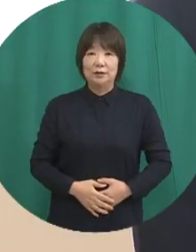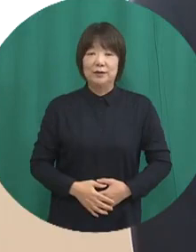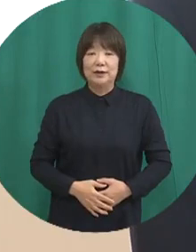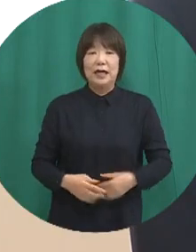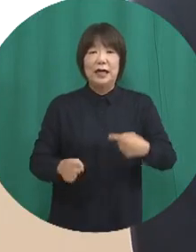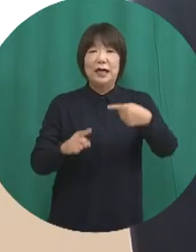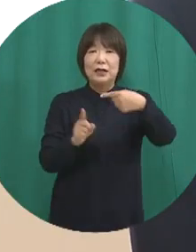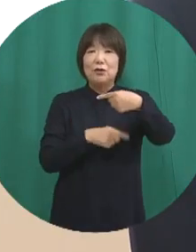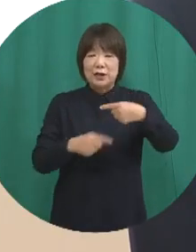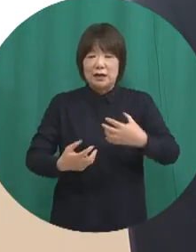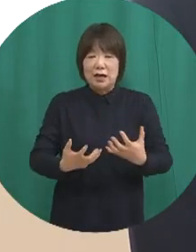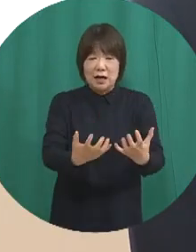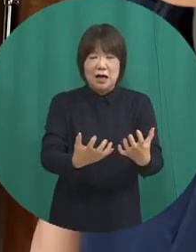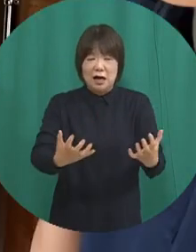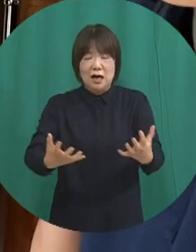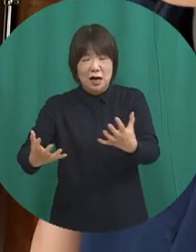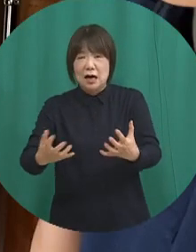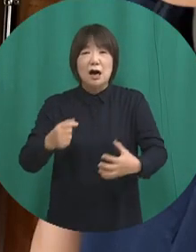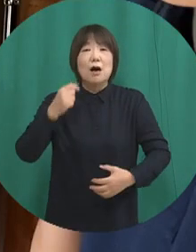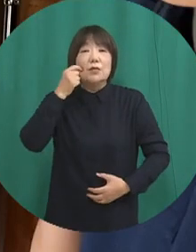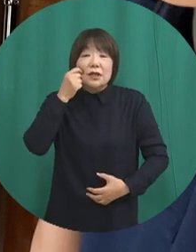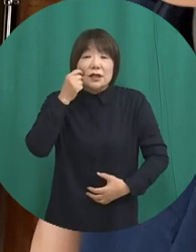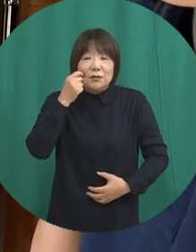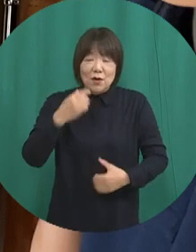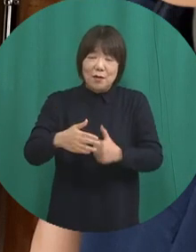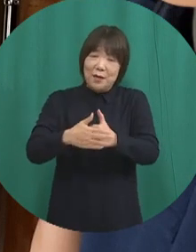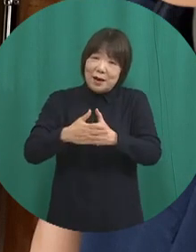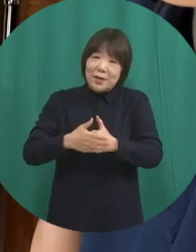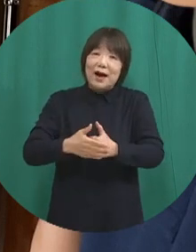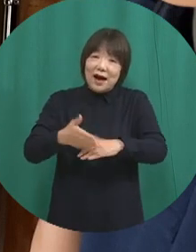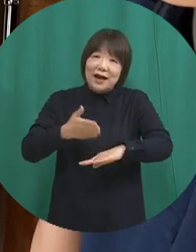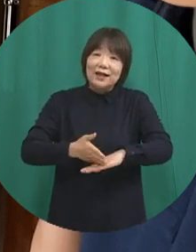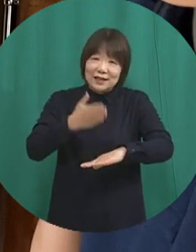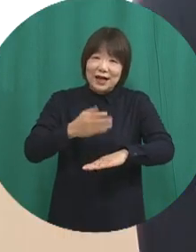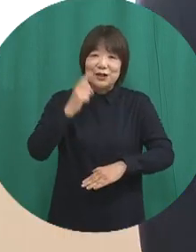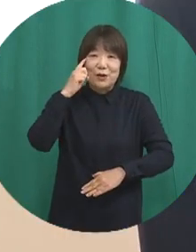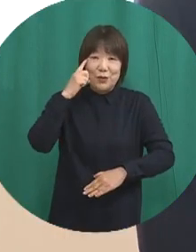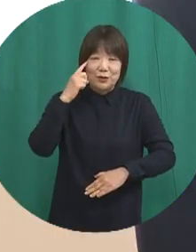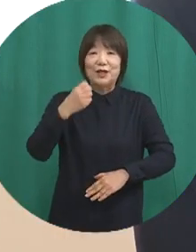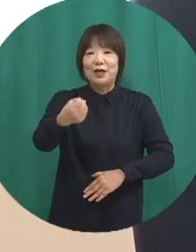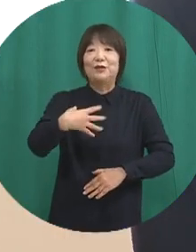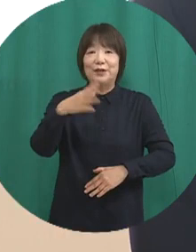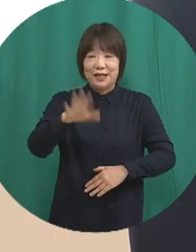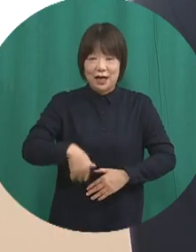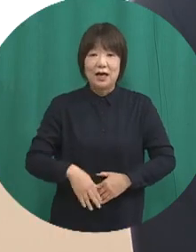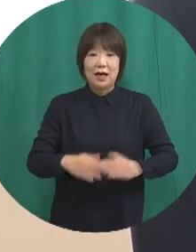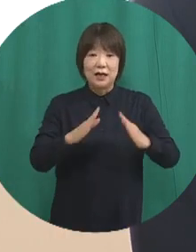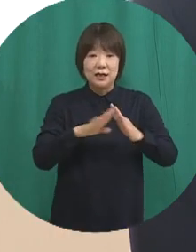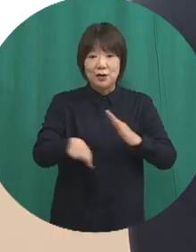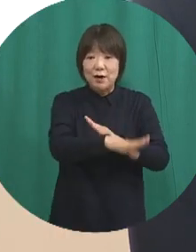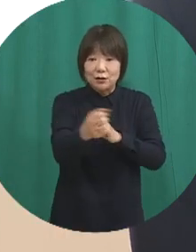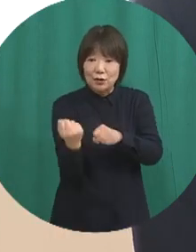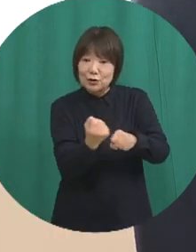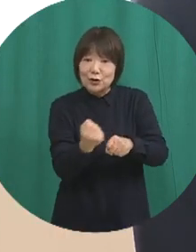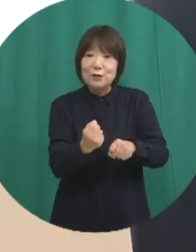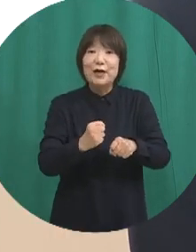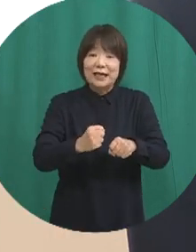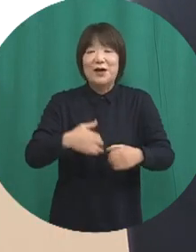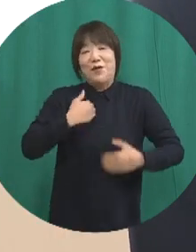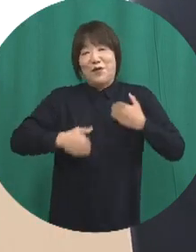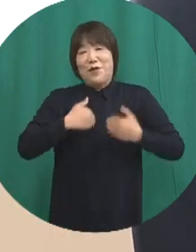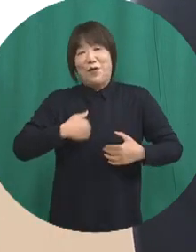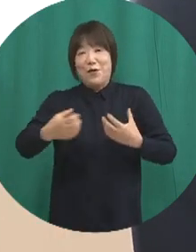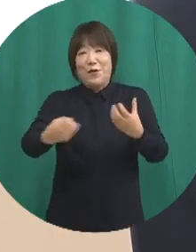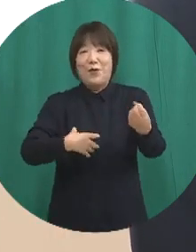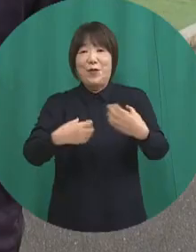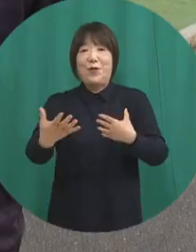では家具の移動が難しいので非常に助かったと言っていただきました。また庭の掃除もしたのですごく喜んでも